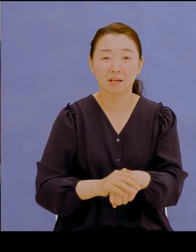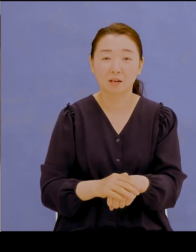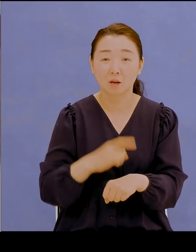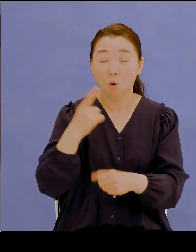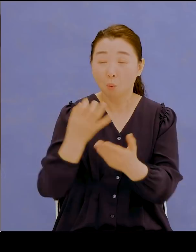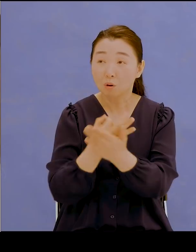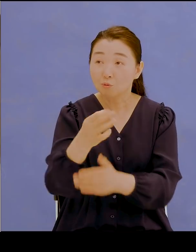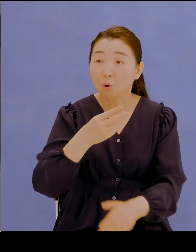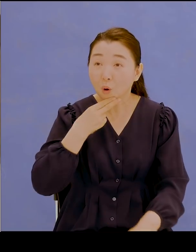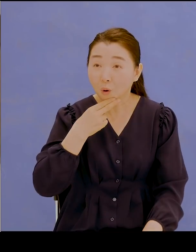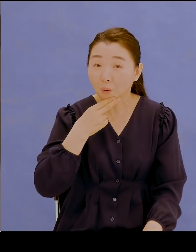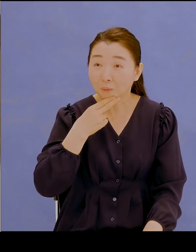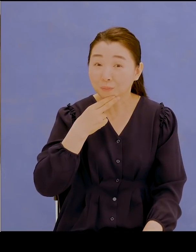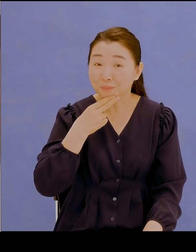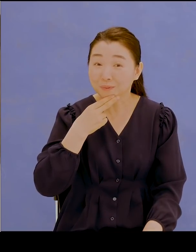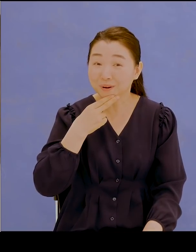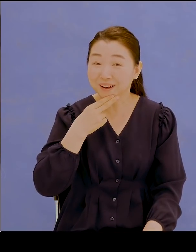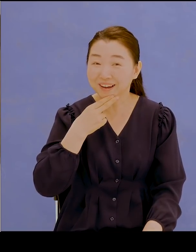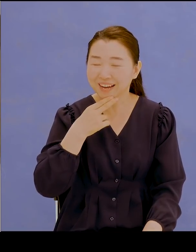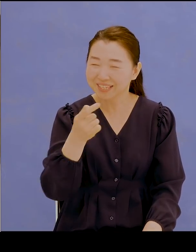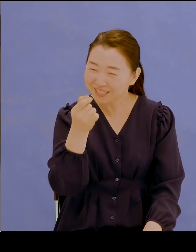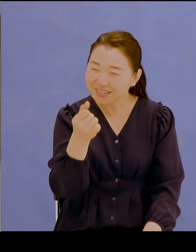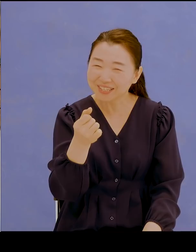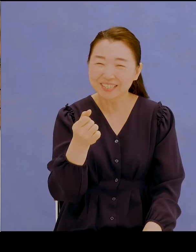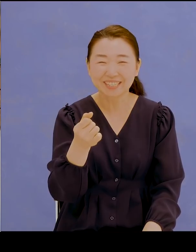안 가면? 약간의